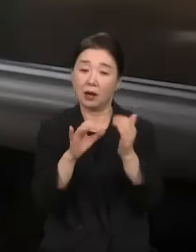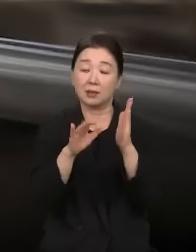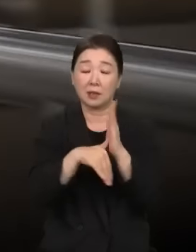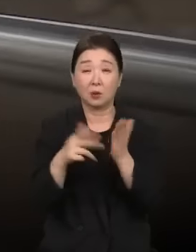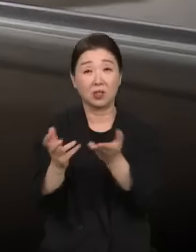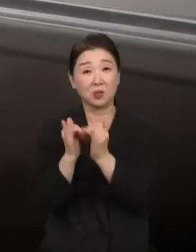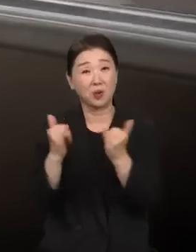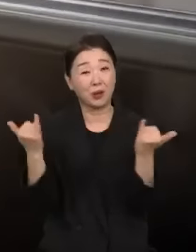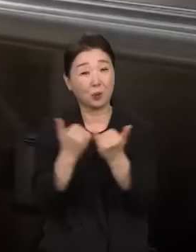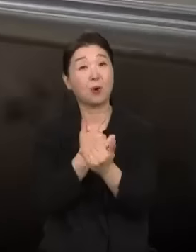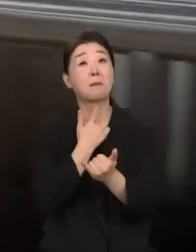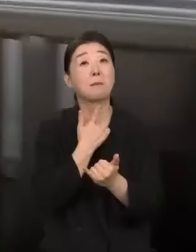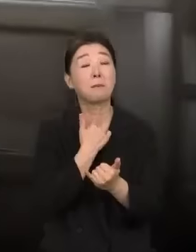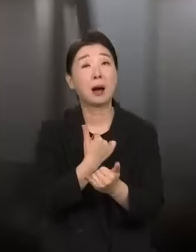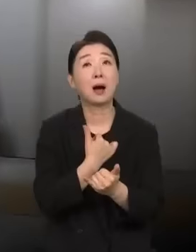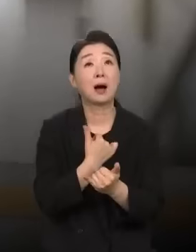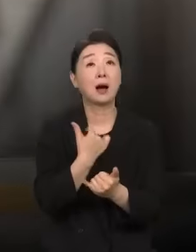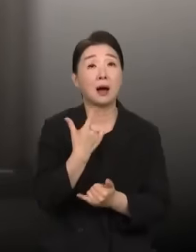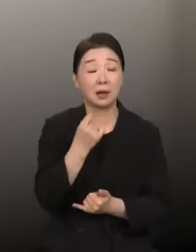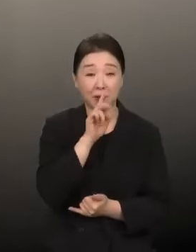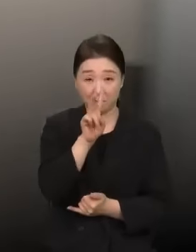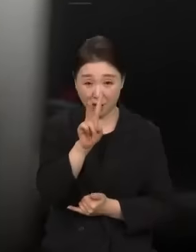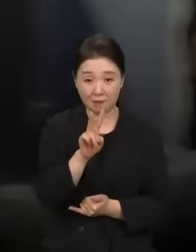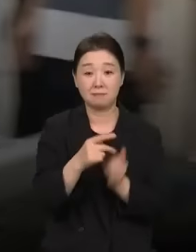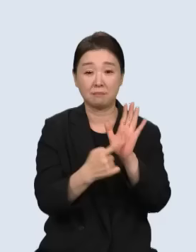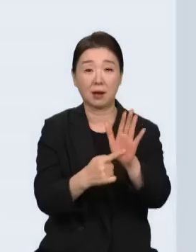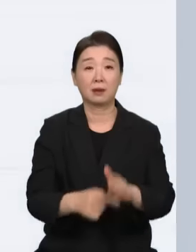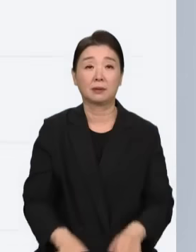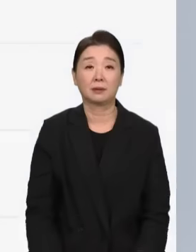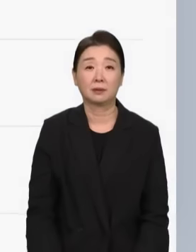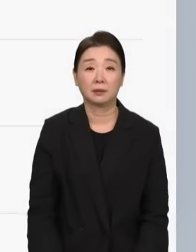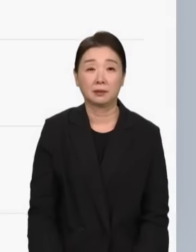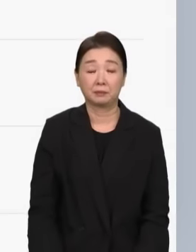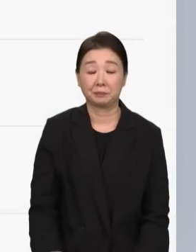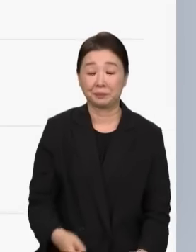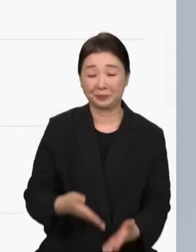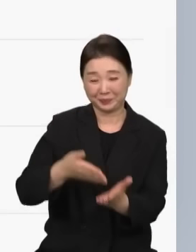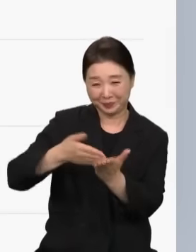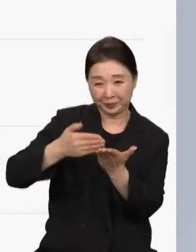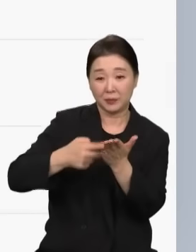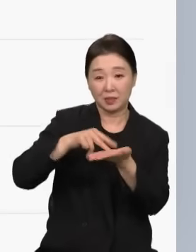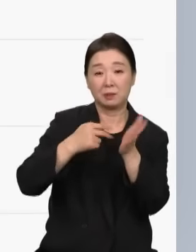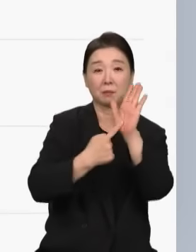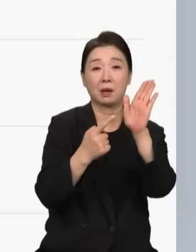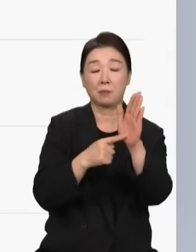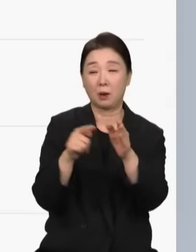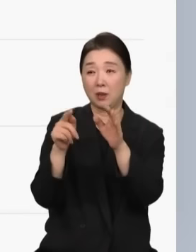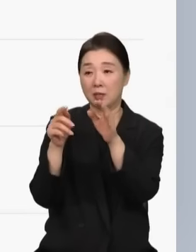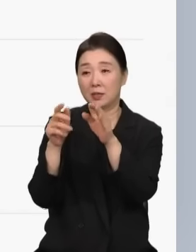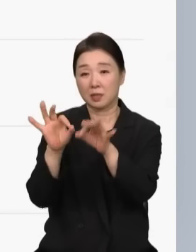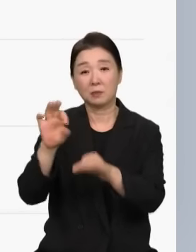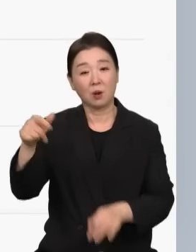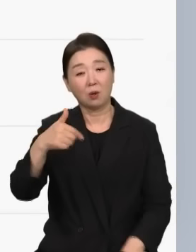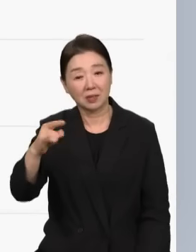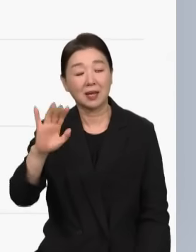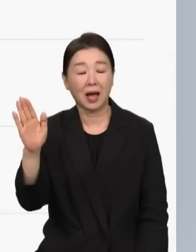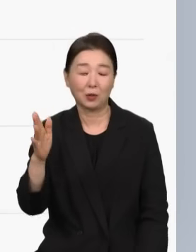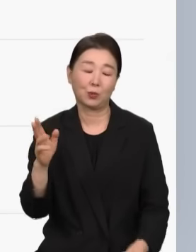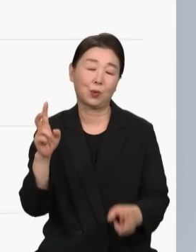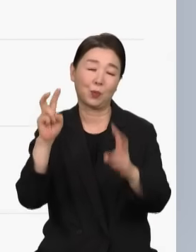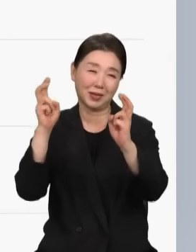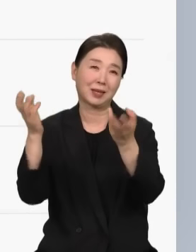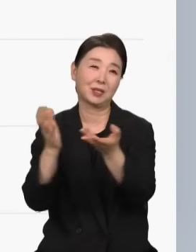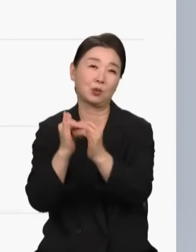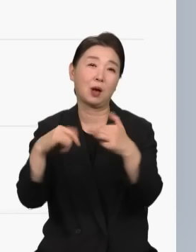직원과 통화한 것이라고 JTBC 말했습니다 언론에도 입장문을 내 김여사가 아닌 코바나 컨텐츠 직원과